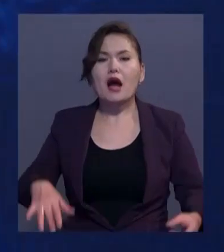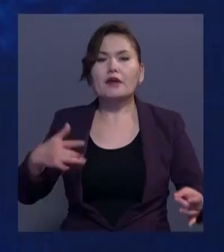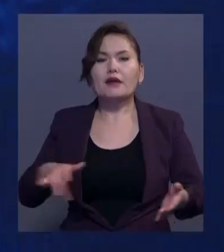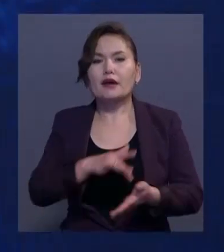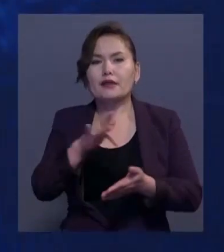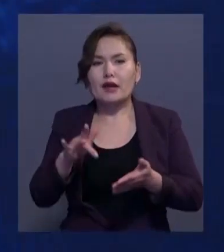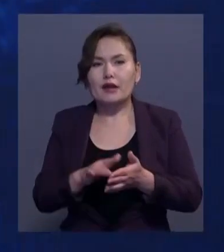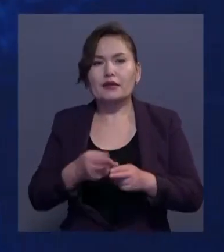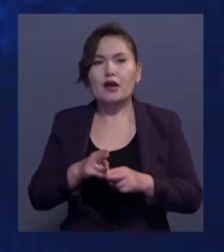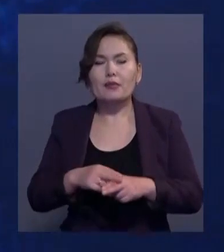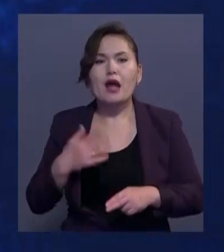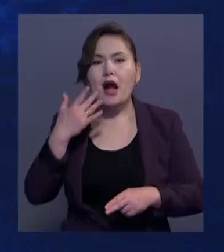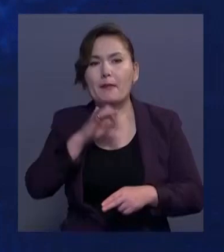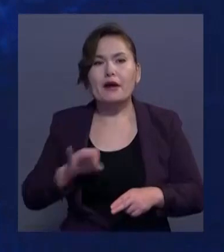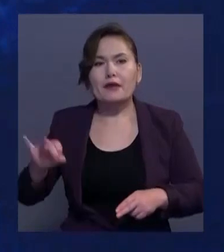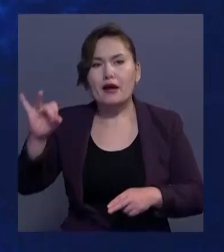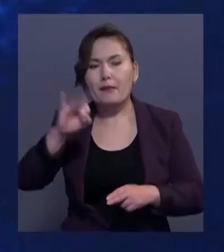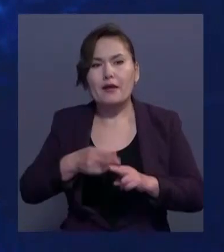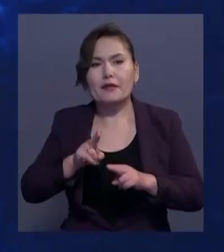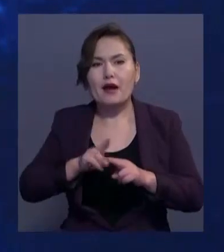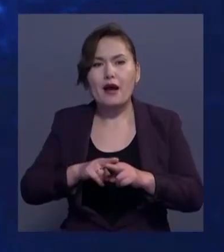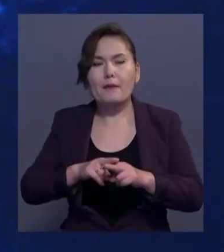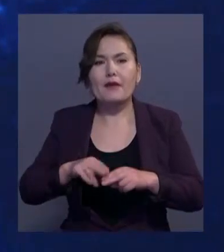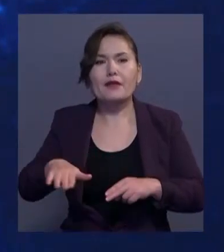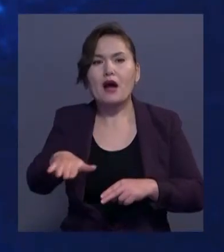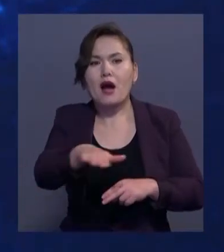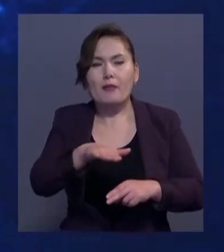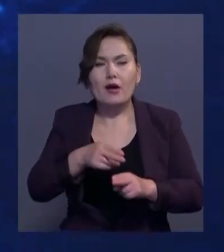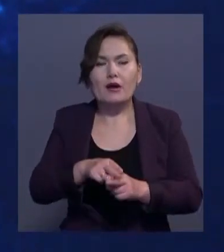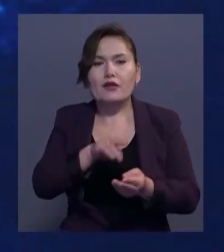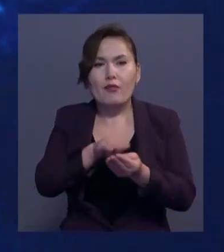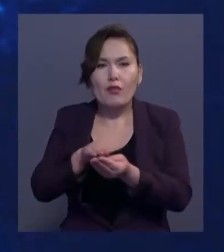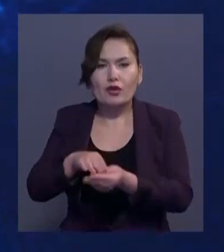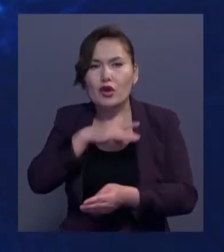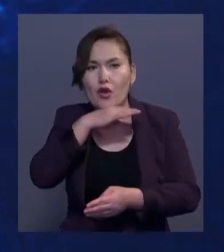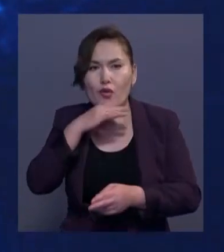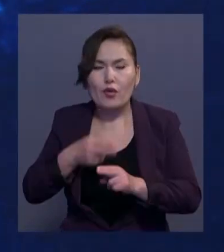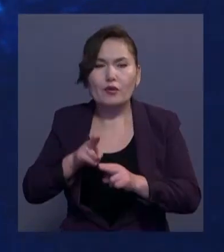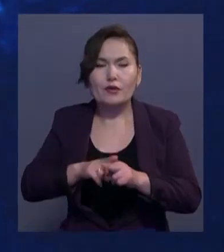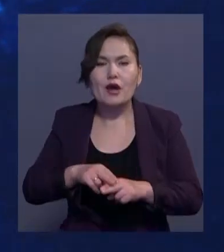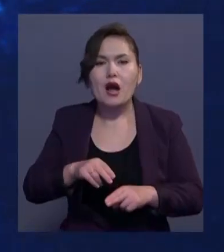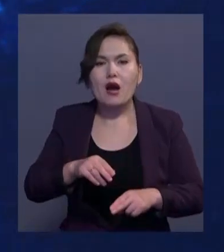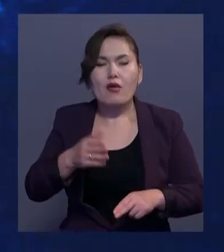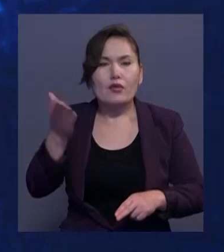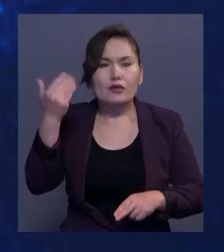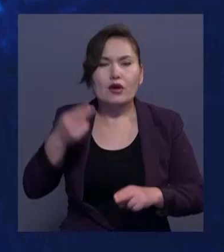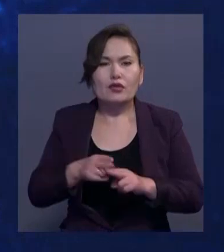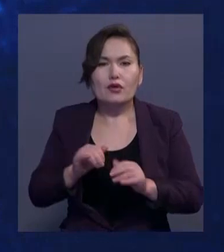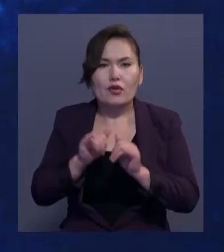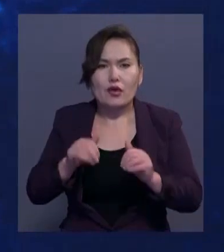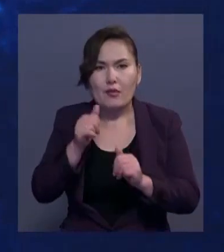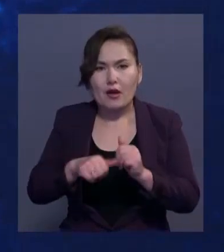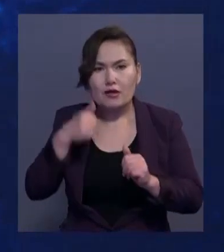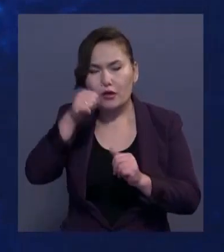Таразағы тек тұрмас этно-тарихи кешеннің маңайы зиратқа айналып барады. Оның аумағы жылдар өте келе ұлғайып